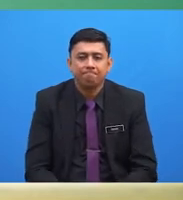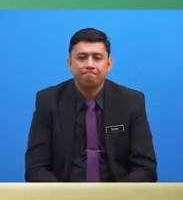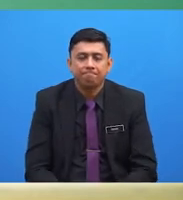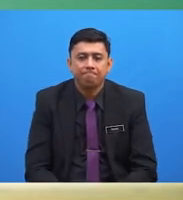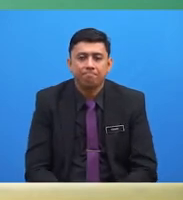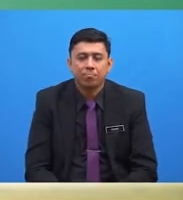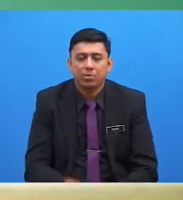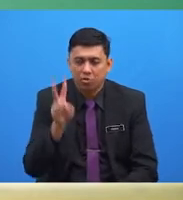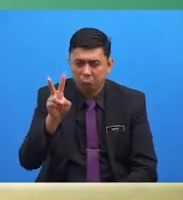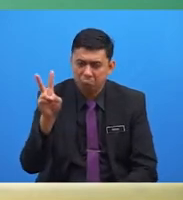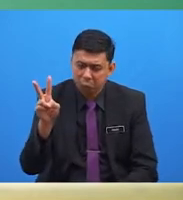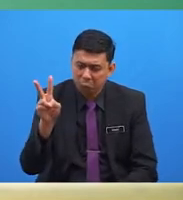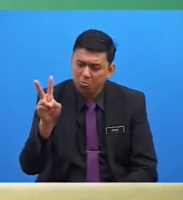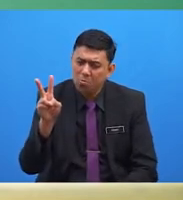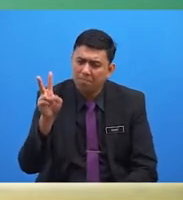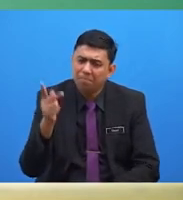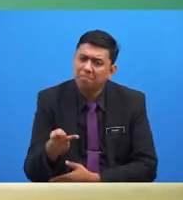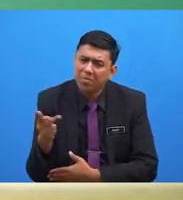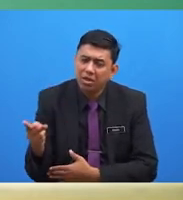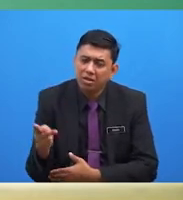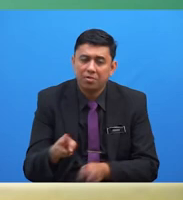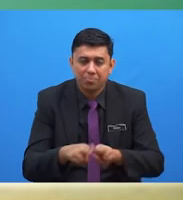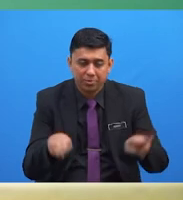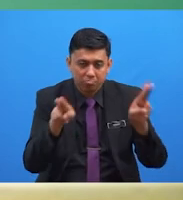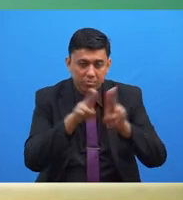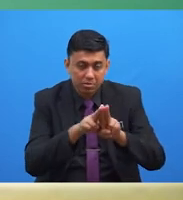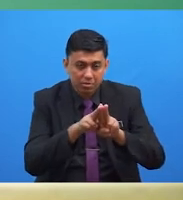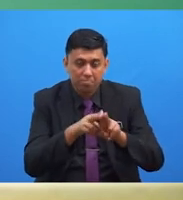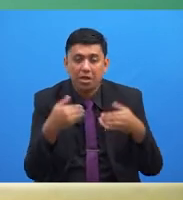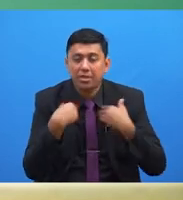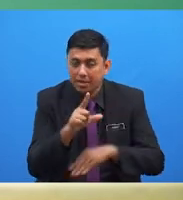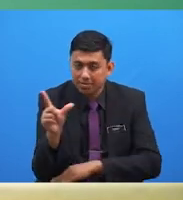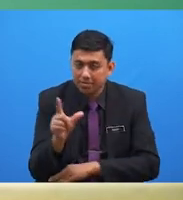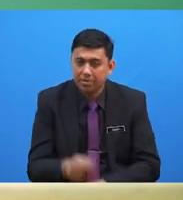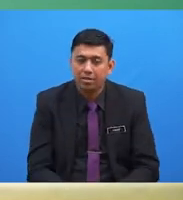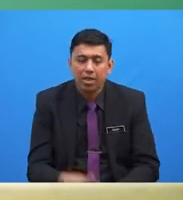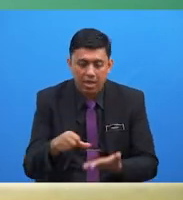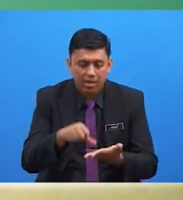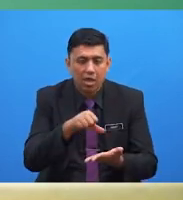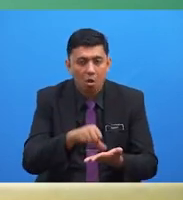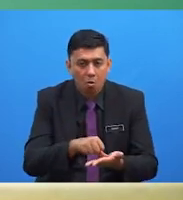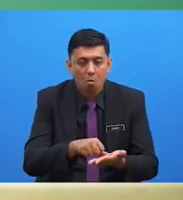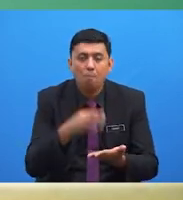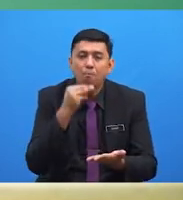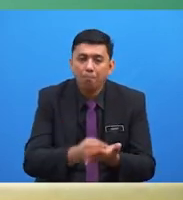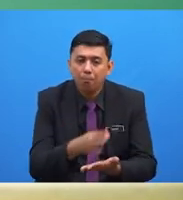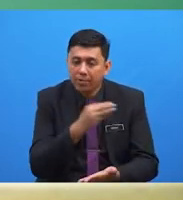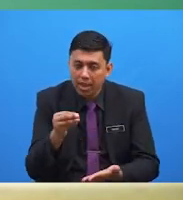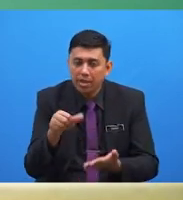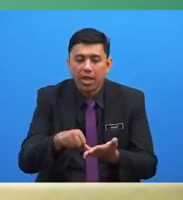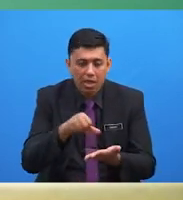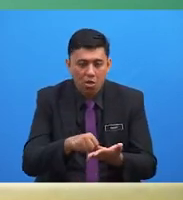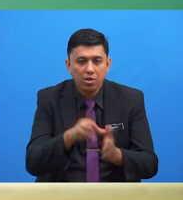Baiklah, dua komponen utama ikuti pemilik bagi perniagaan perkongsian adalah akaun modal dan akaun